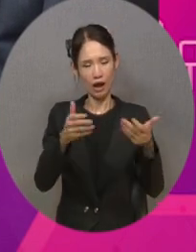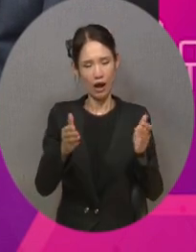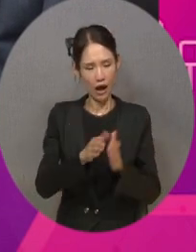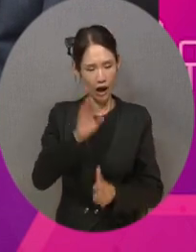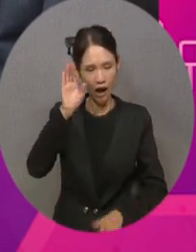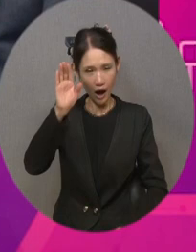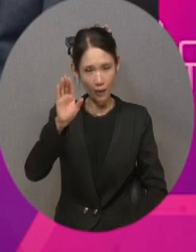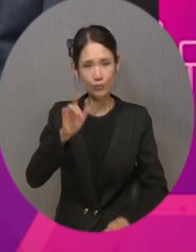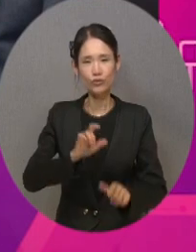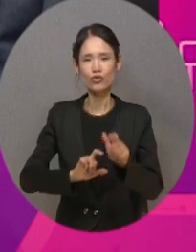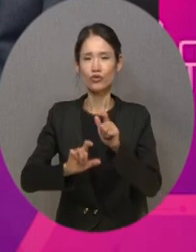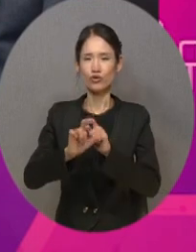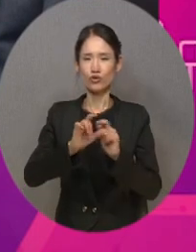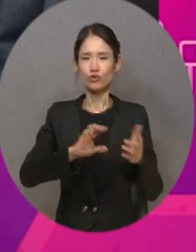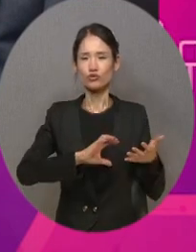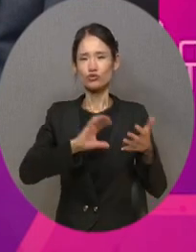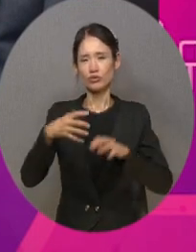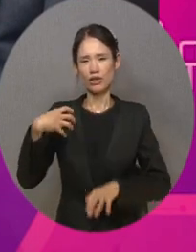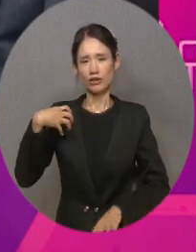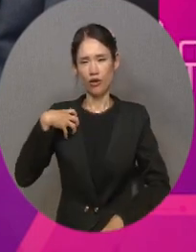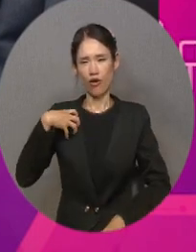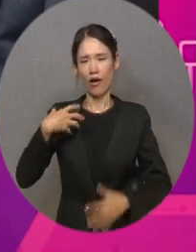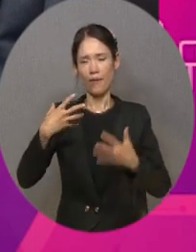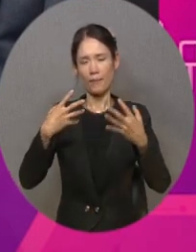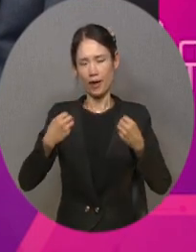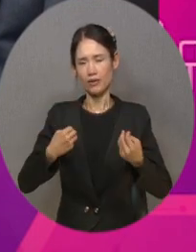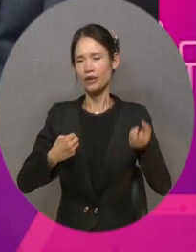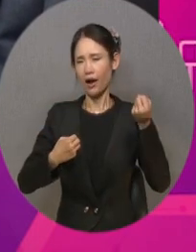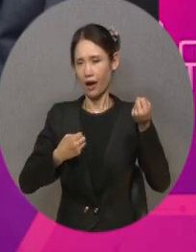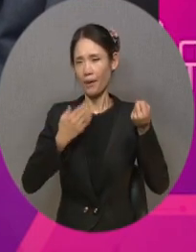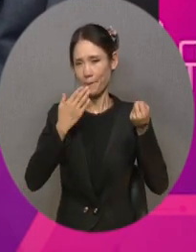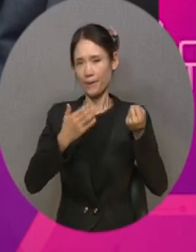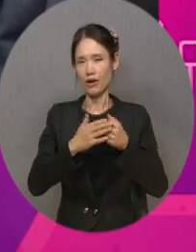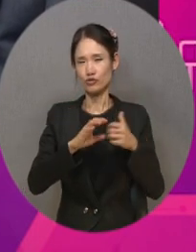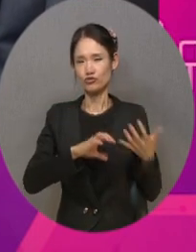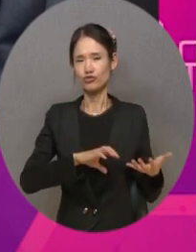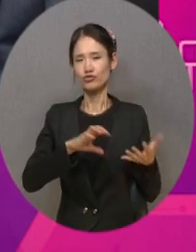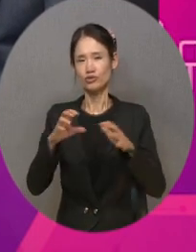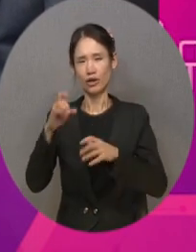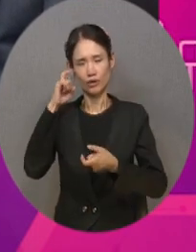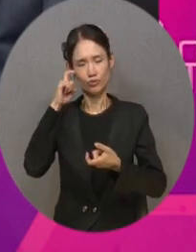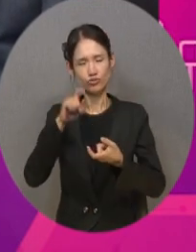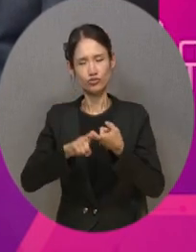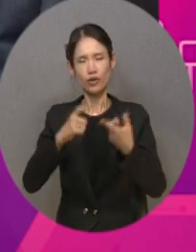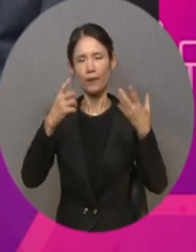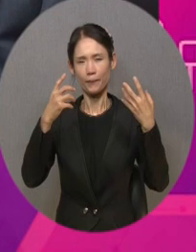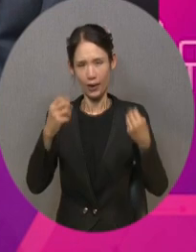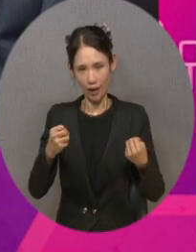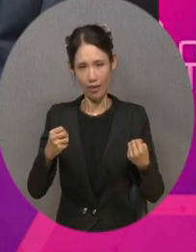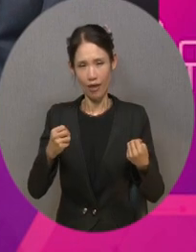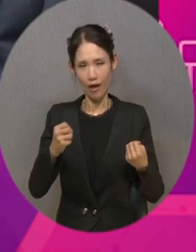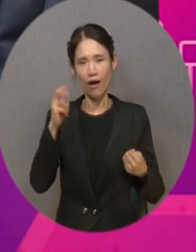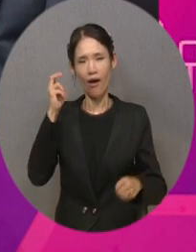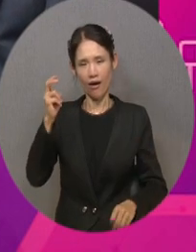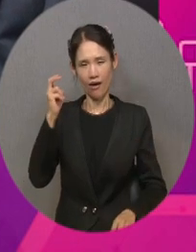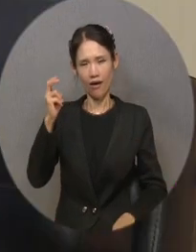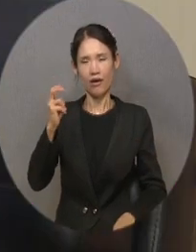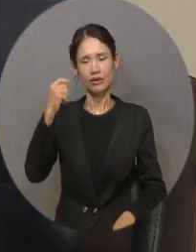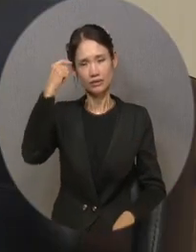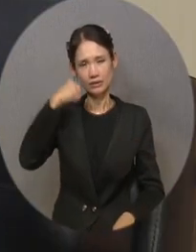앞으로 더 국제적인 역할을 많이 하실 수 있겠구나, 국제적인 문제에도 관심이 많으시구나, 이제 이런 걸